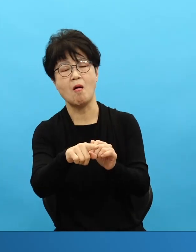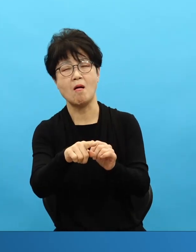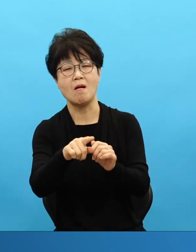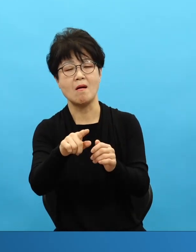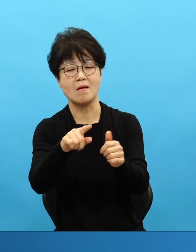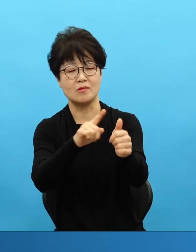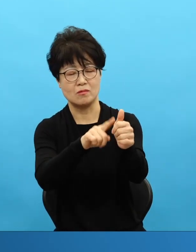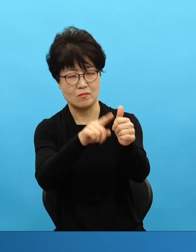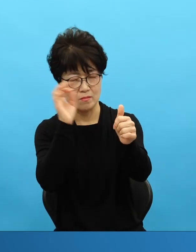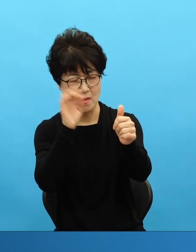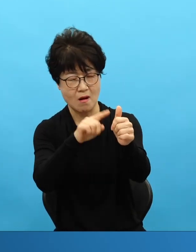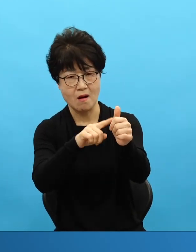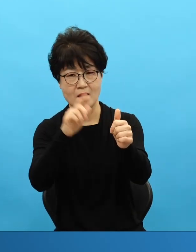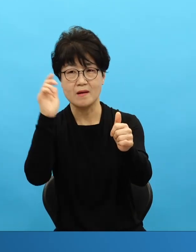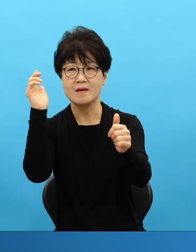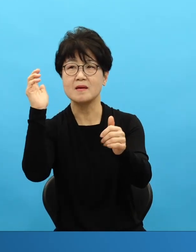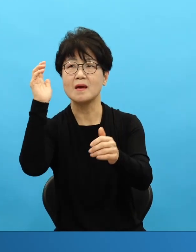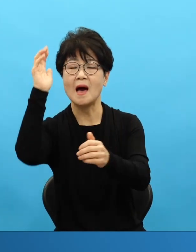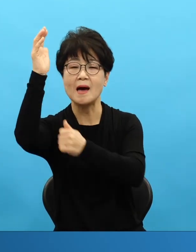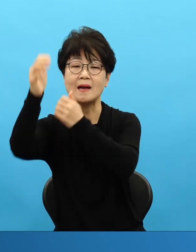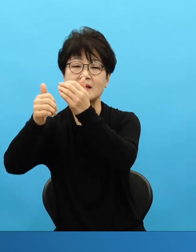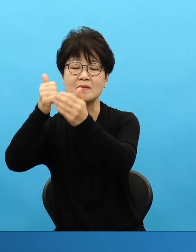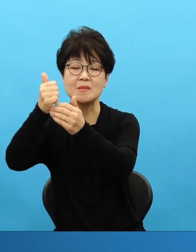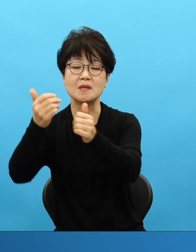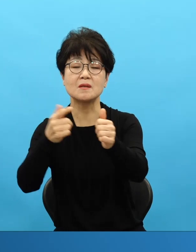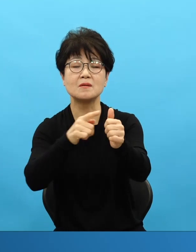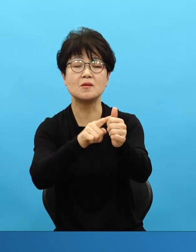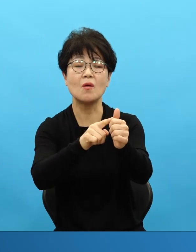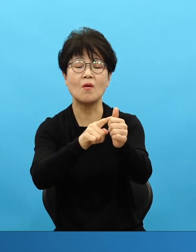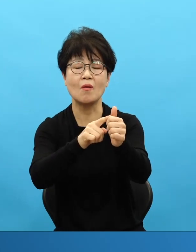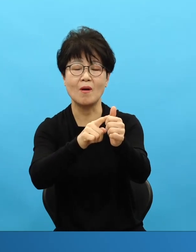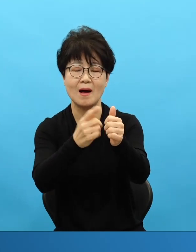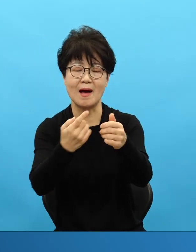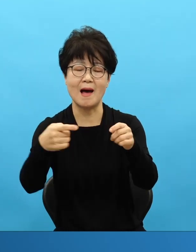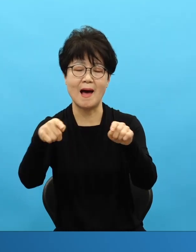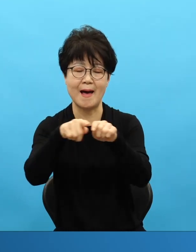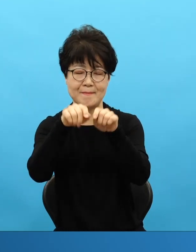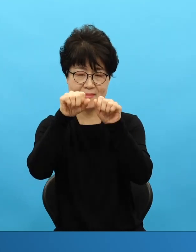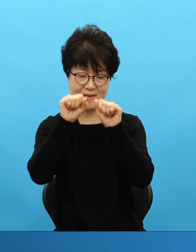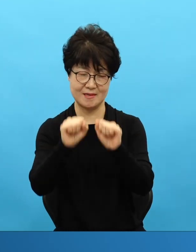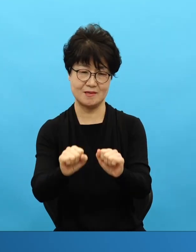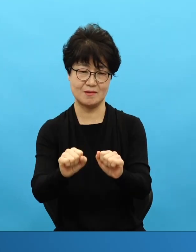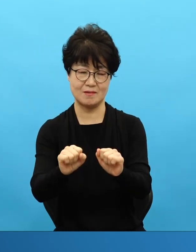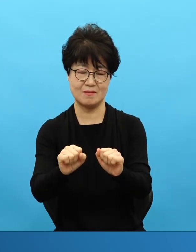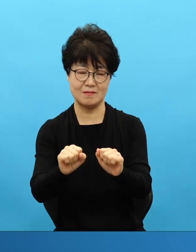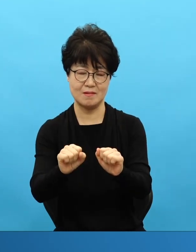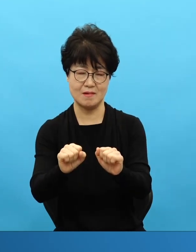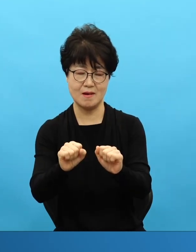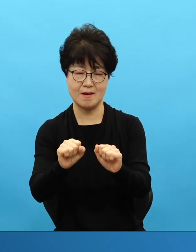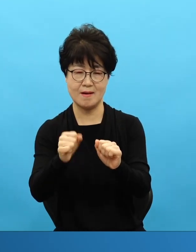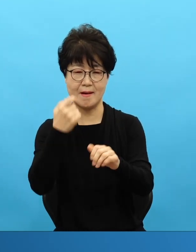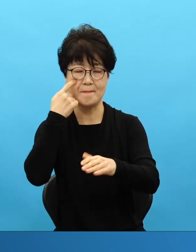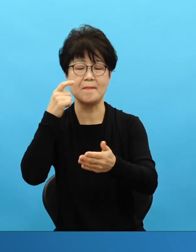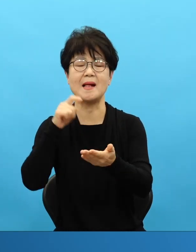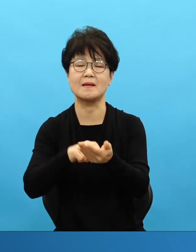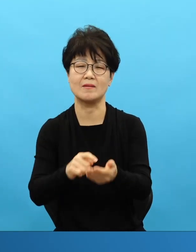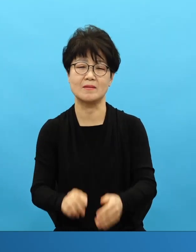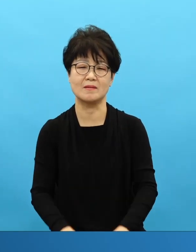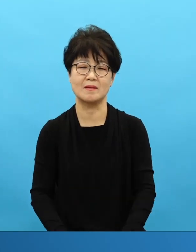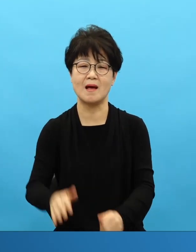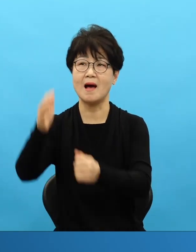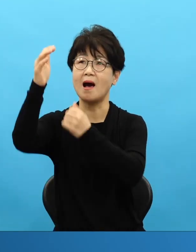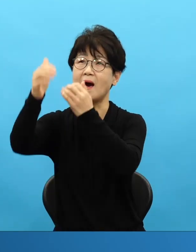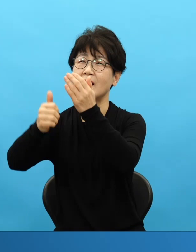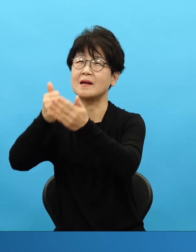all that you do. 이게 기준입니다. 불신자 여러분 쳐다보고, 야, 진짜 하나님의 축복을 받구나. 이게